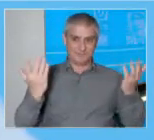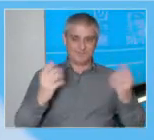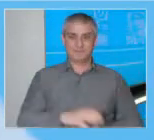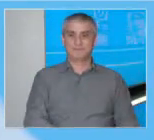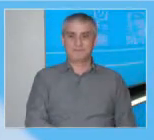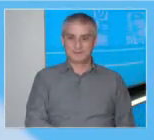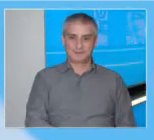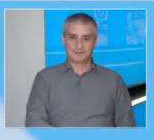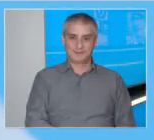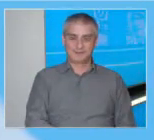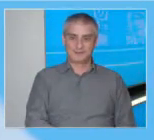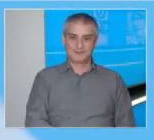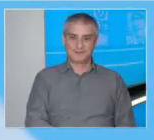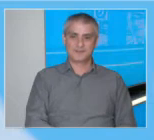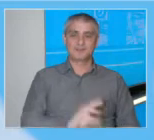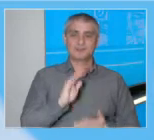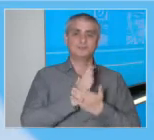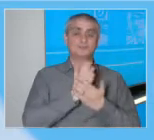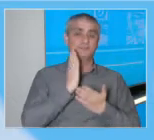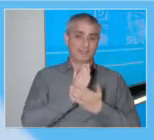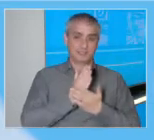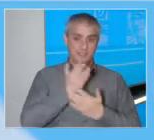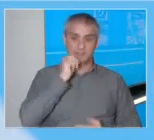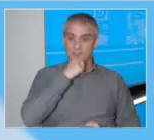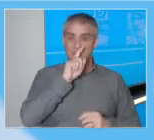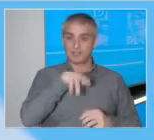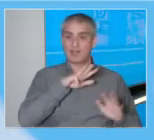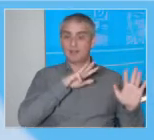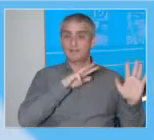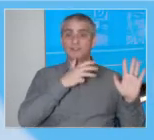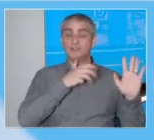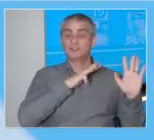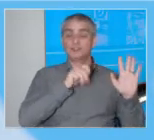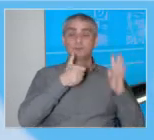בלוח השנה. יש פסק דין ישן מ-1962, כן.